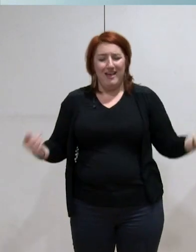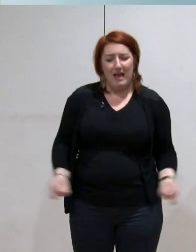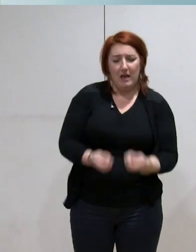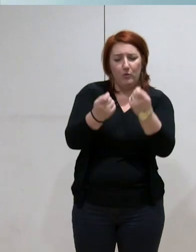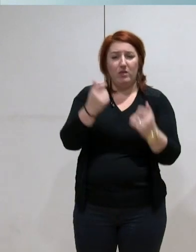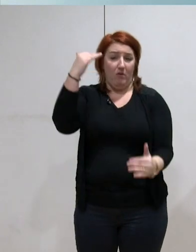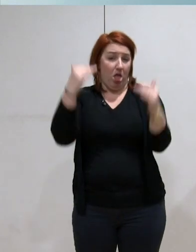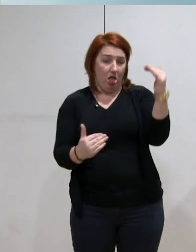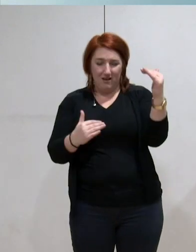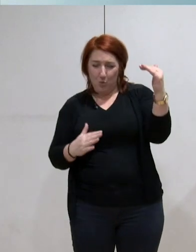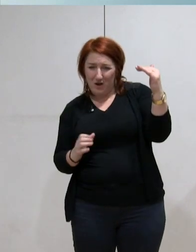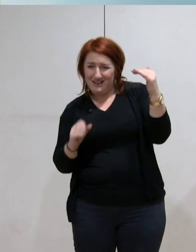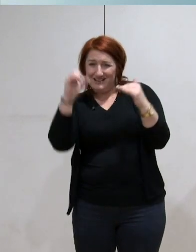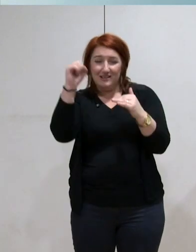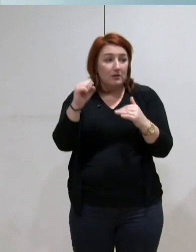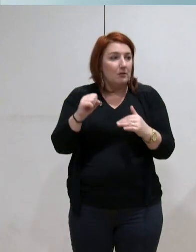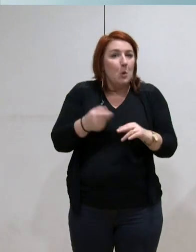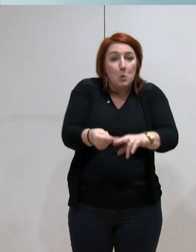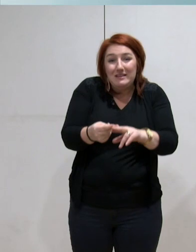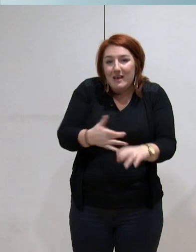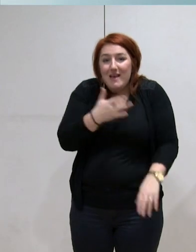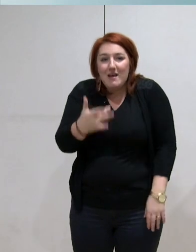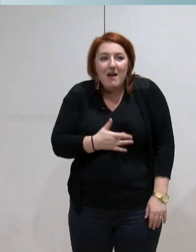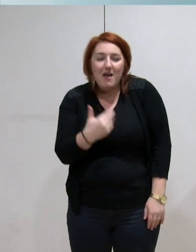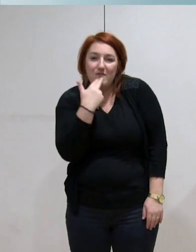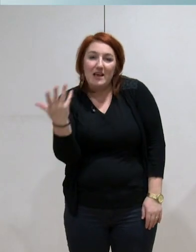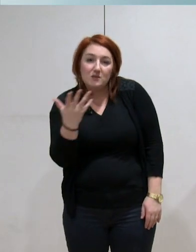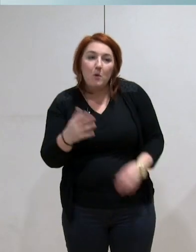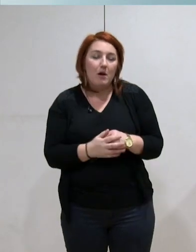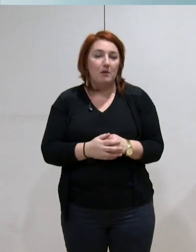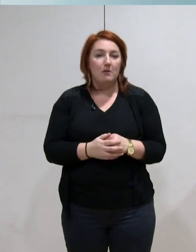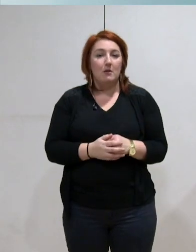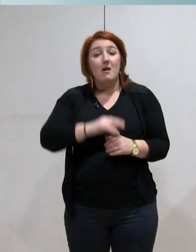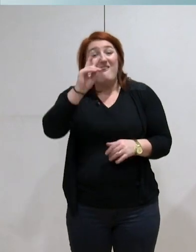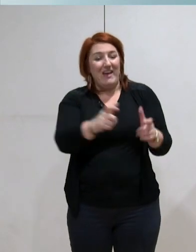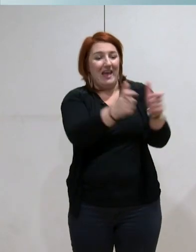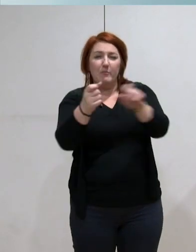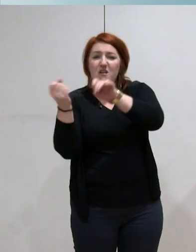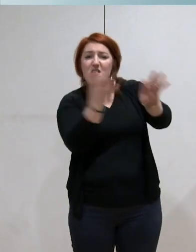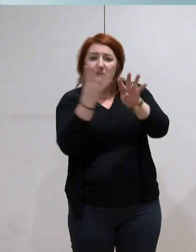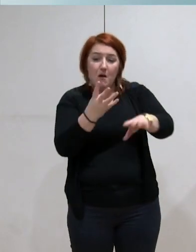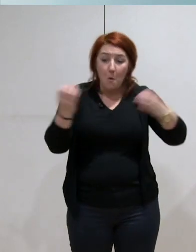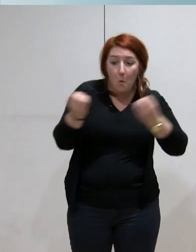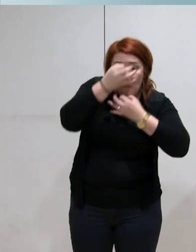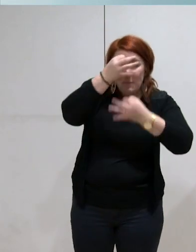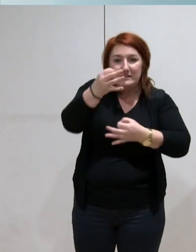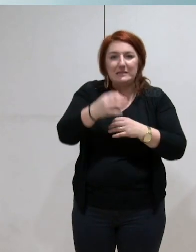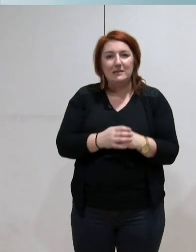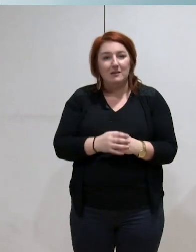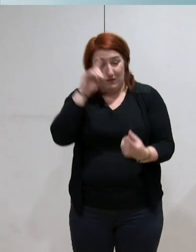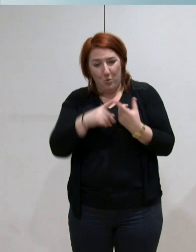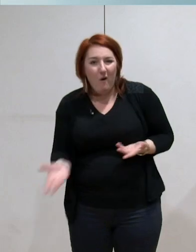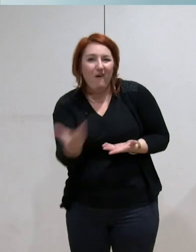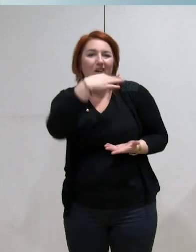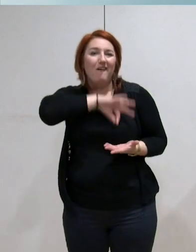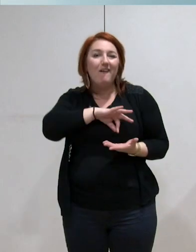efficace quels équipements sont vraiment fréquentés et amènent de la valeur ajoutée comment agir comment